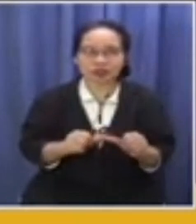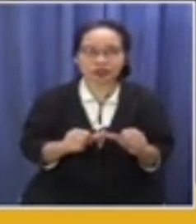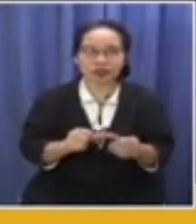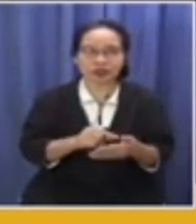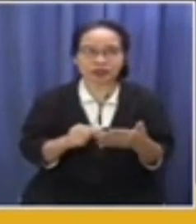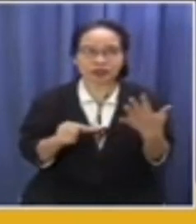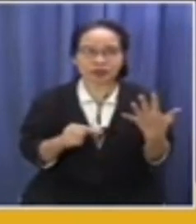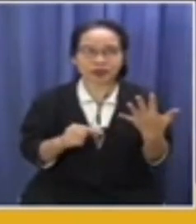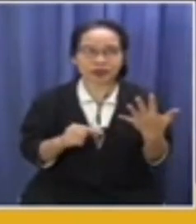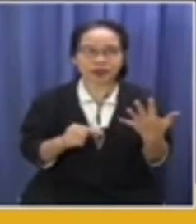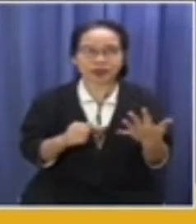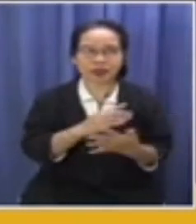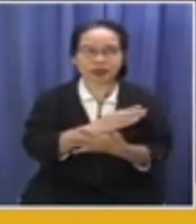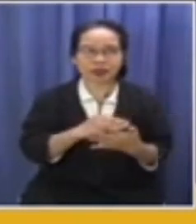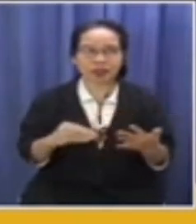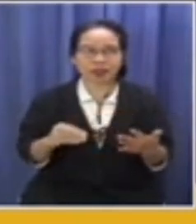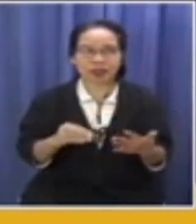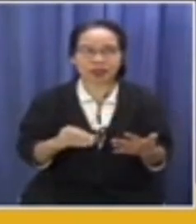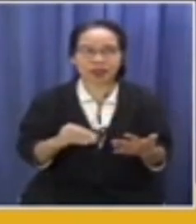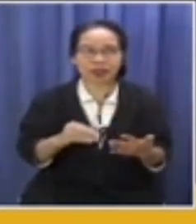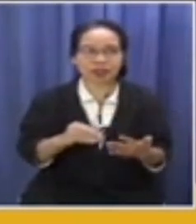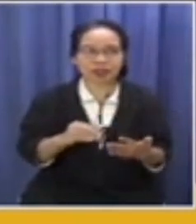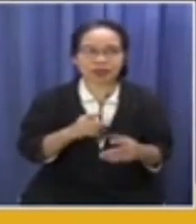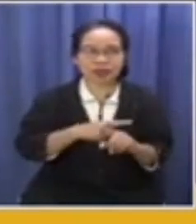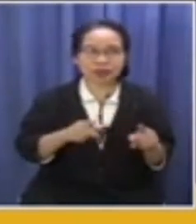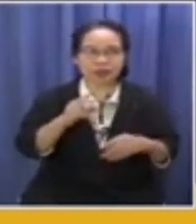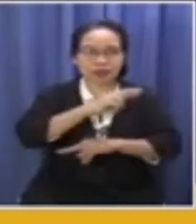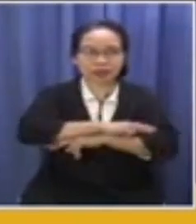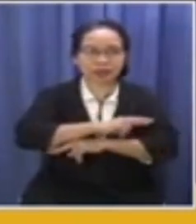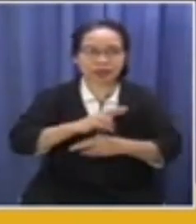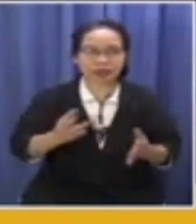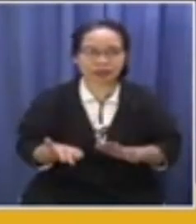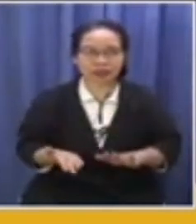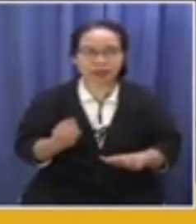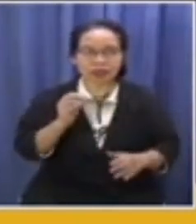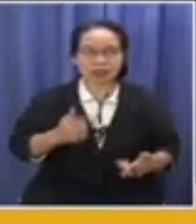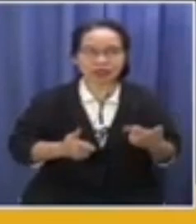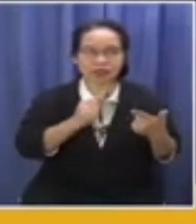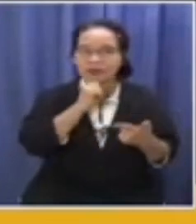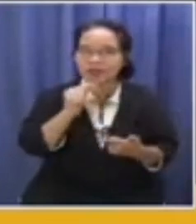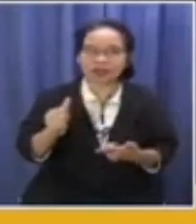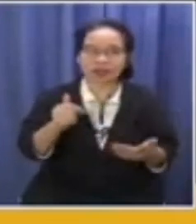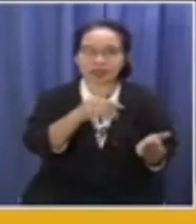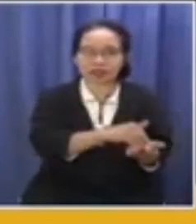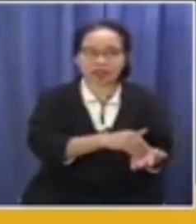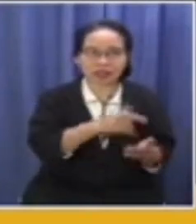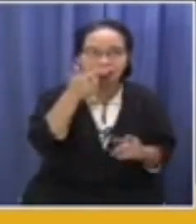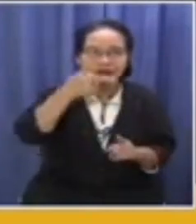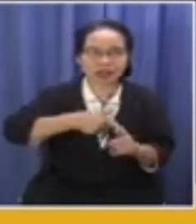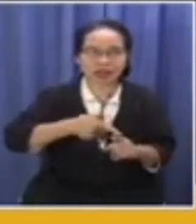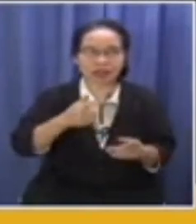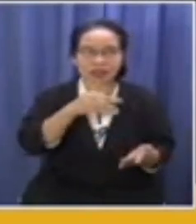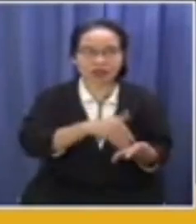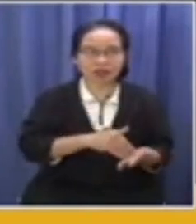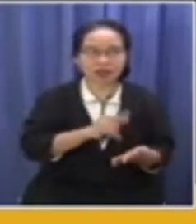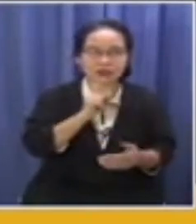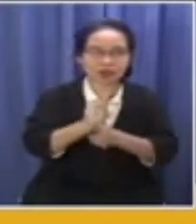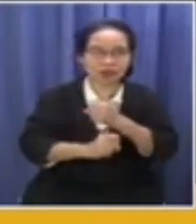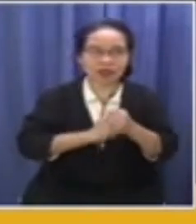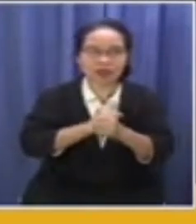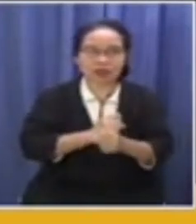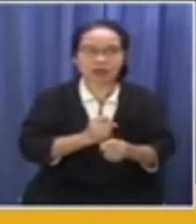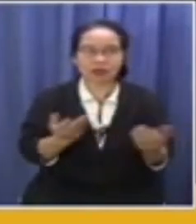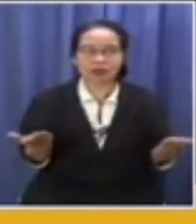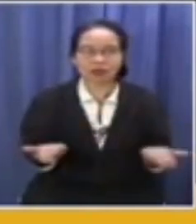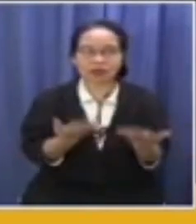natin sa singko ang mga iba sa mga patay ay hindi nangabuhay hanggang sa naganap ang isang